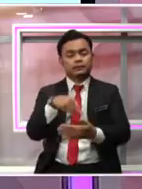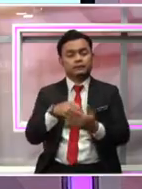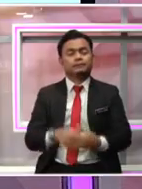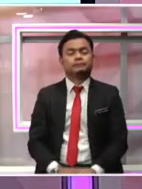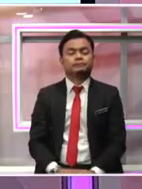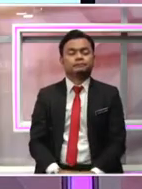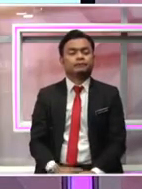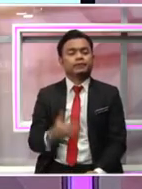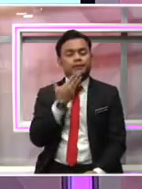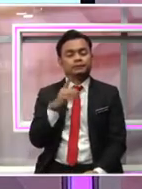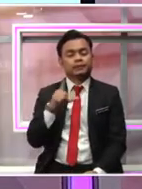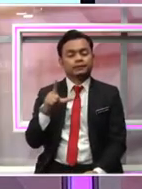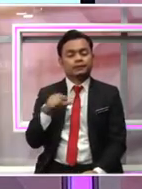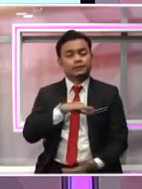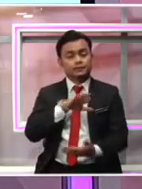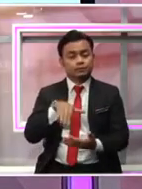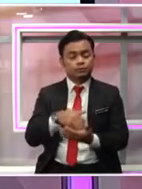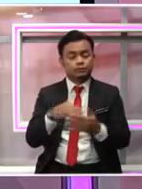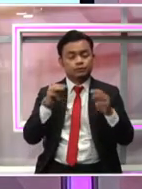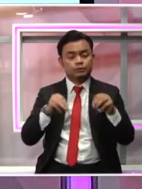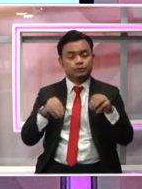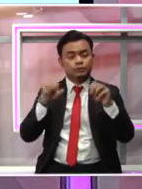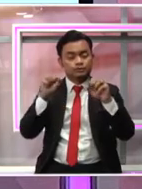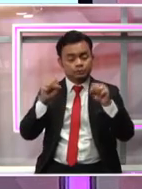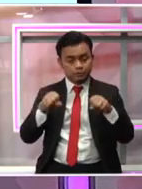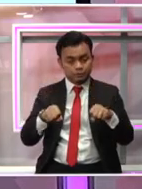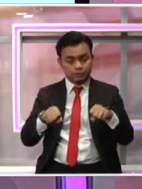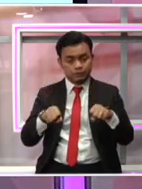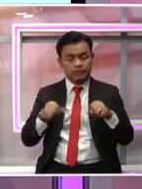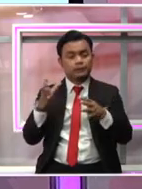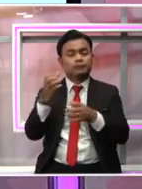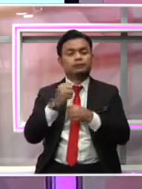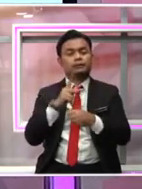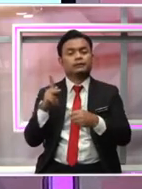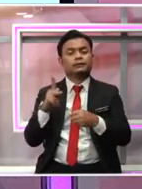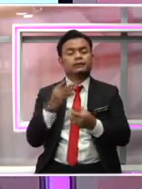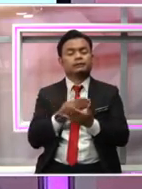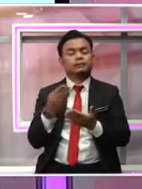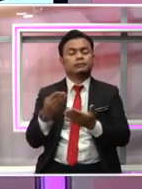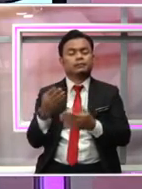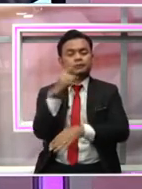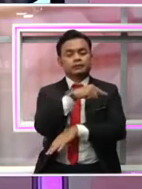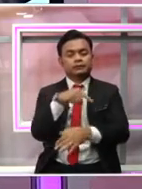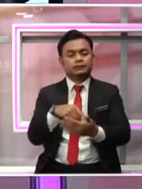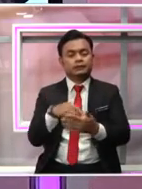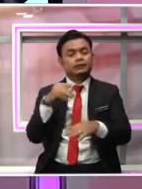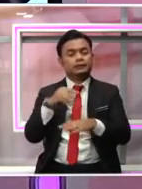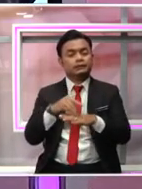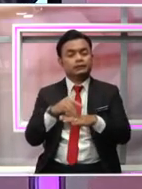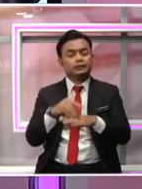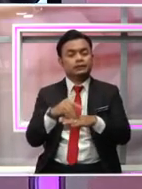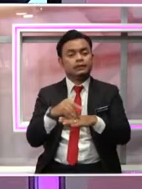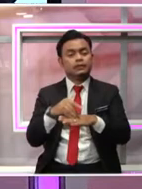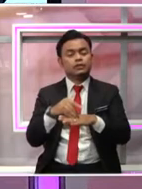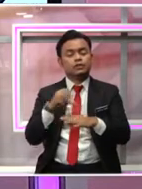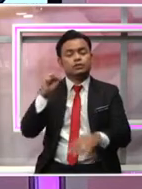mendapatkan bahan pembelajaran kita di protel Sumber go on' jadi bisa jadi keseluruhan